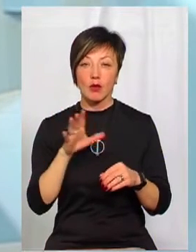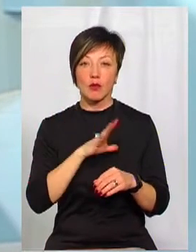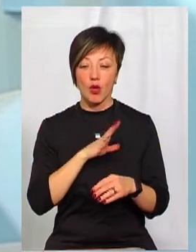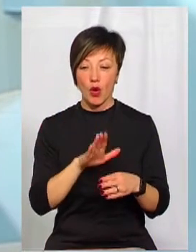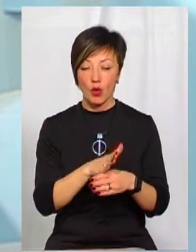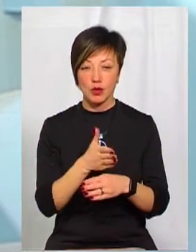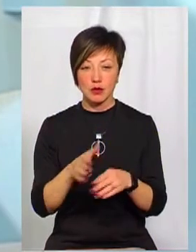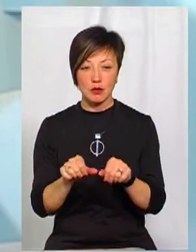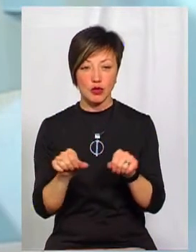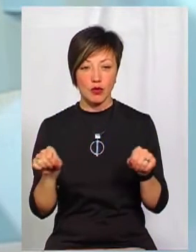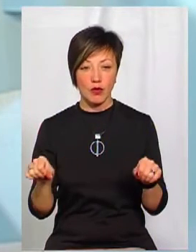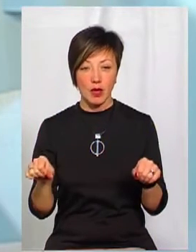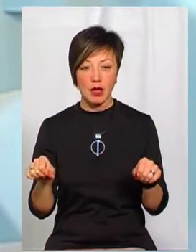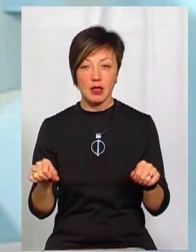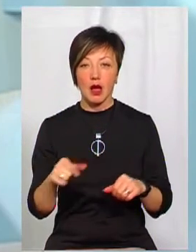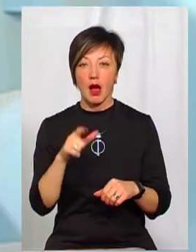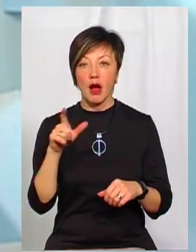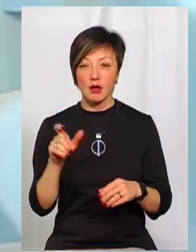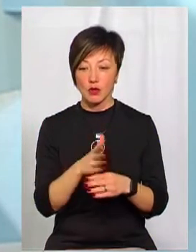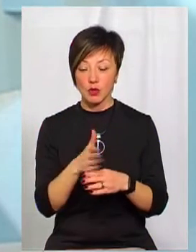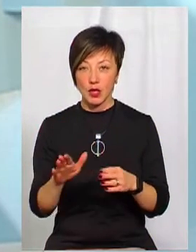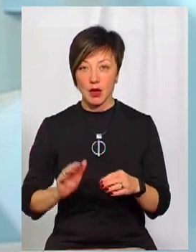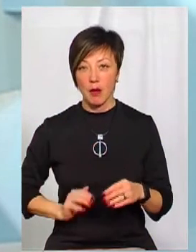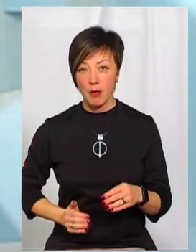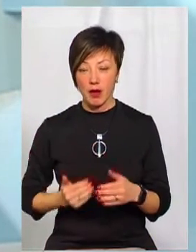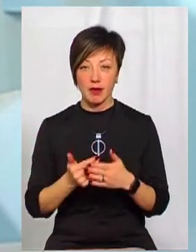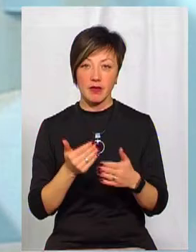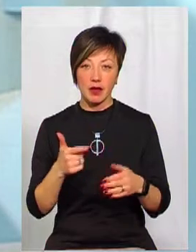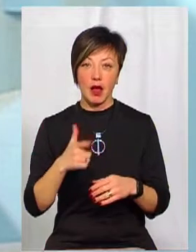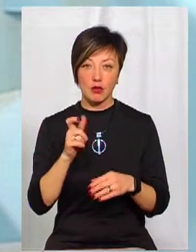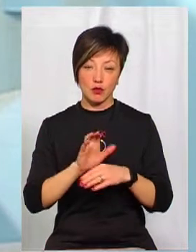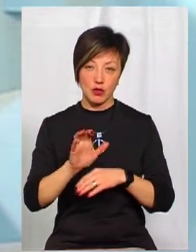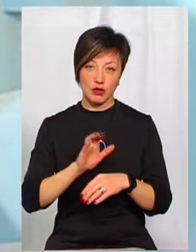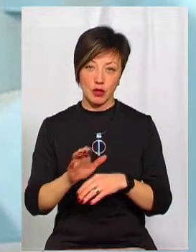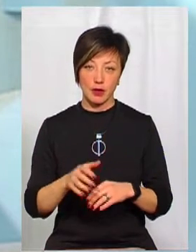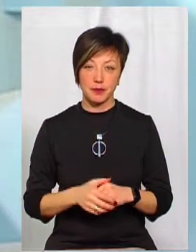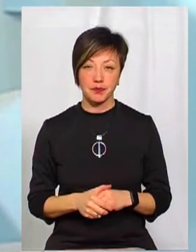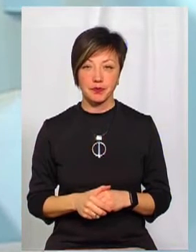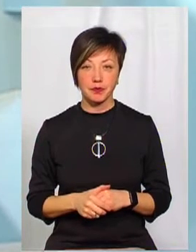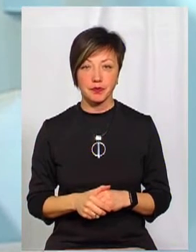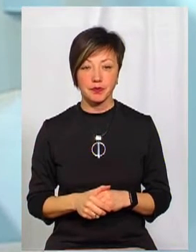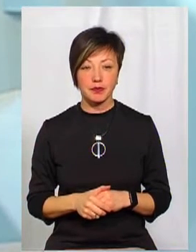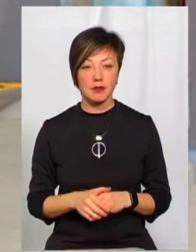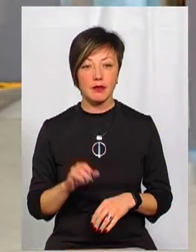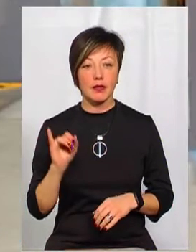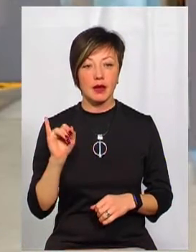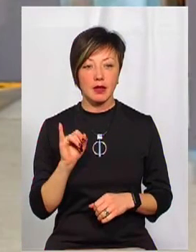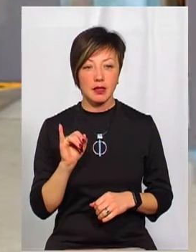було розмежування газорозподільних компаній від газопостачальних компаній. От.